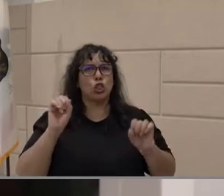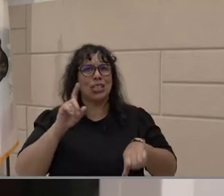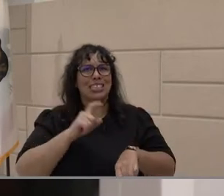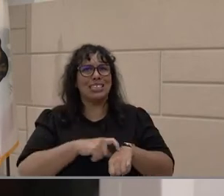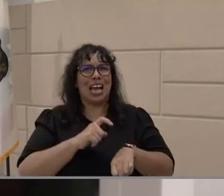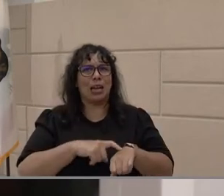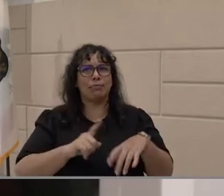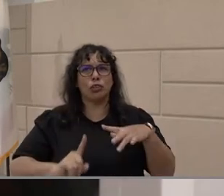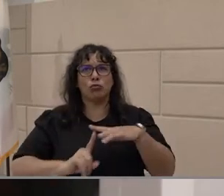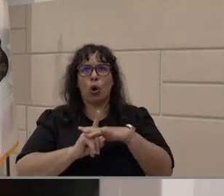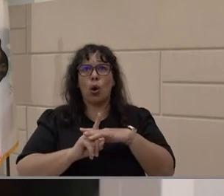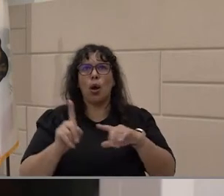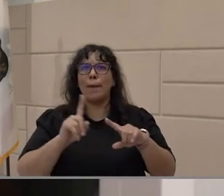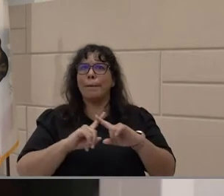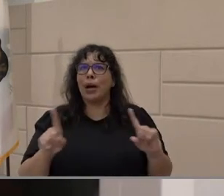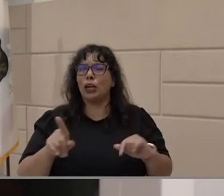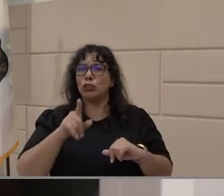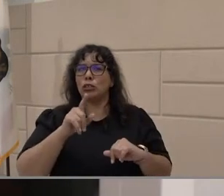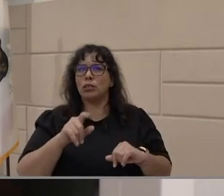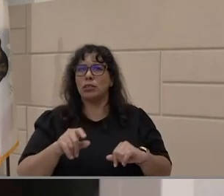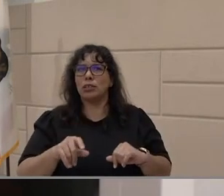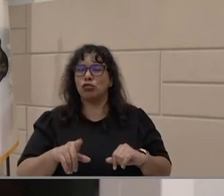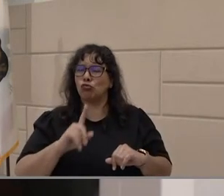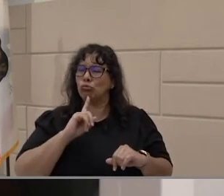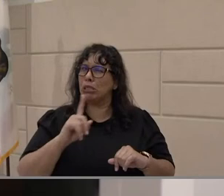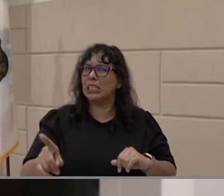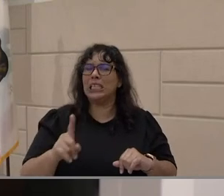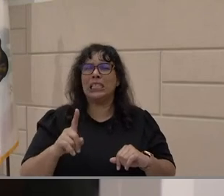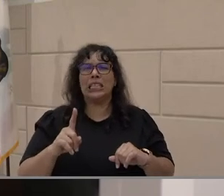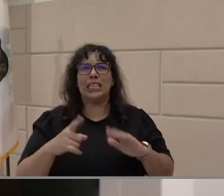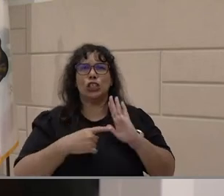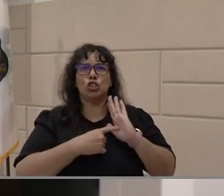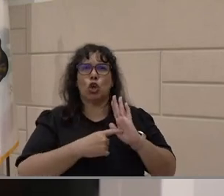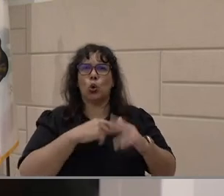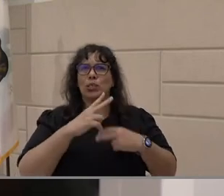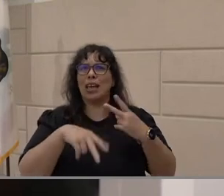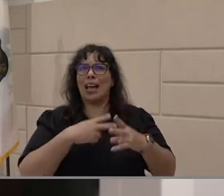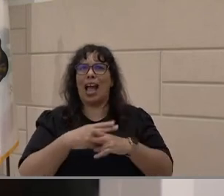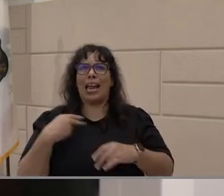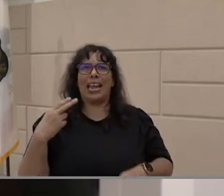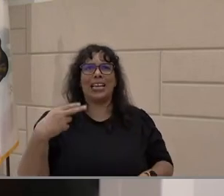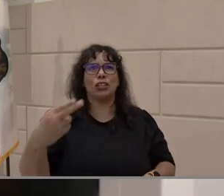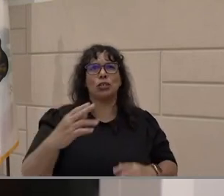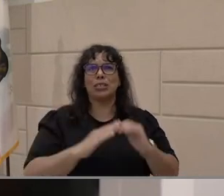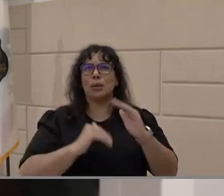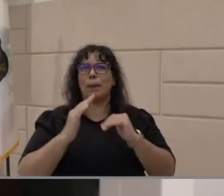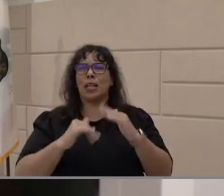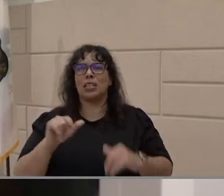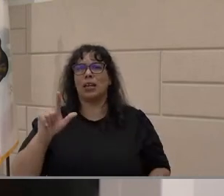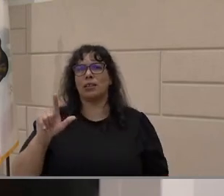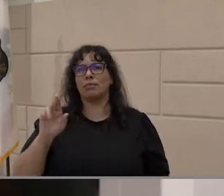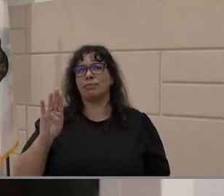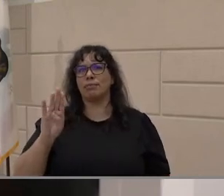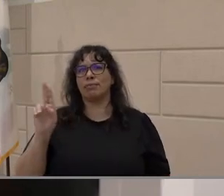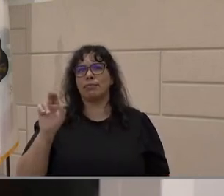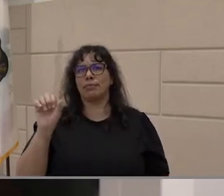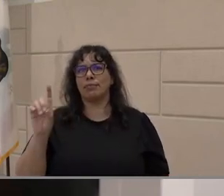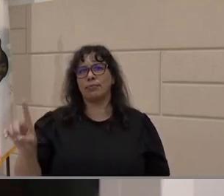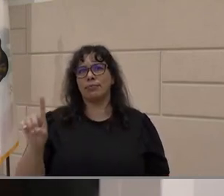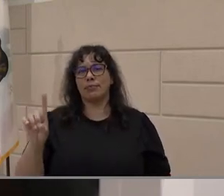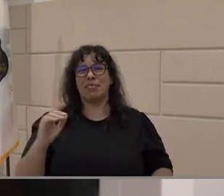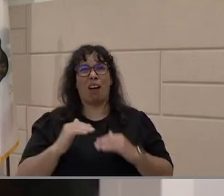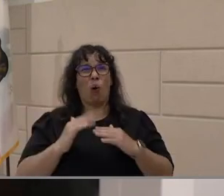ទាំងអស់នឹងបានចំណាយពេលចូលរួមហើយនេះជាការបង្ហាញថាអ្វីដែលជាកិច្ចការ